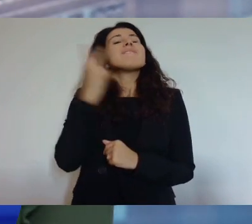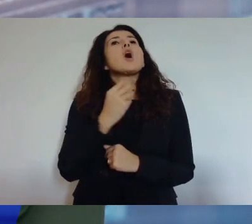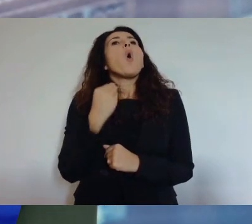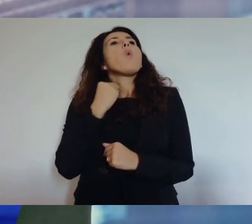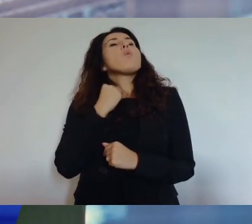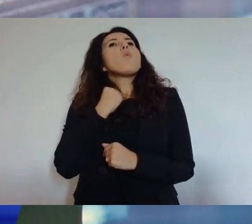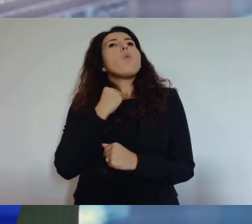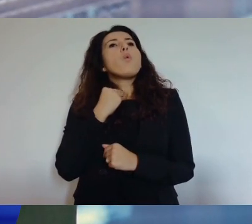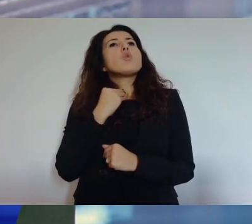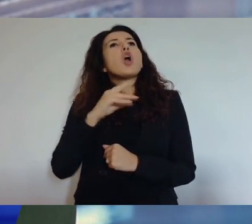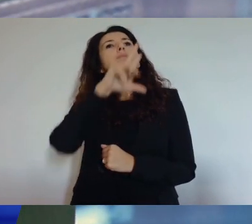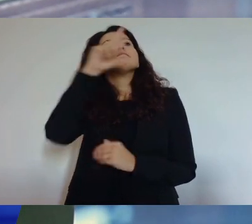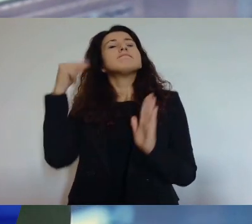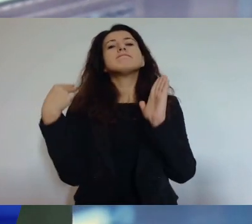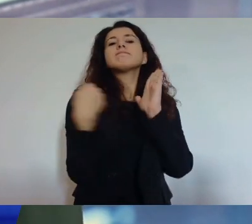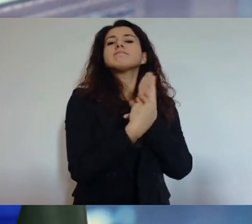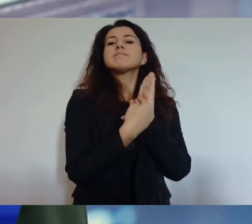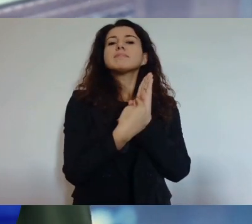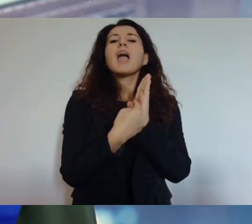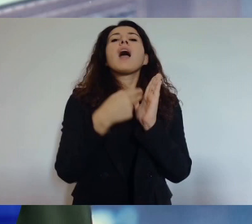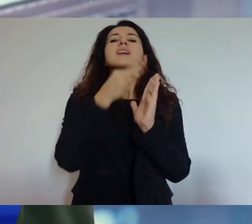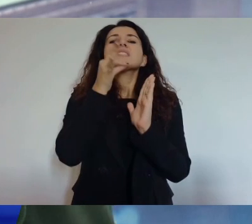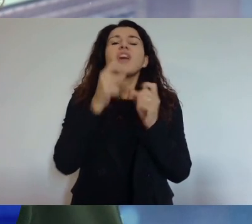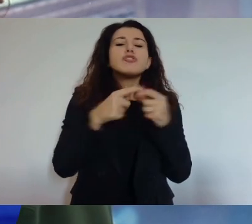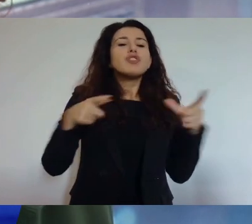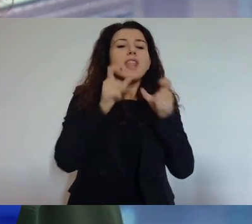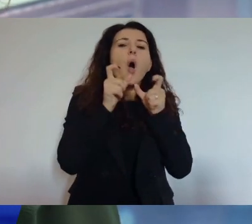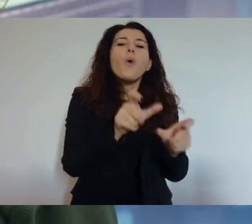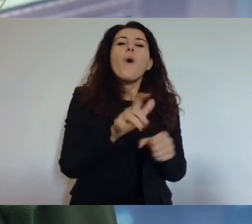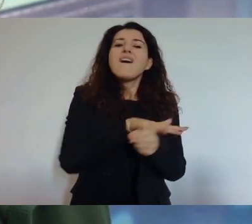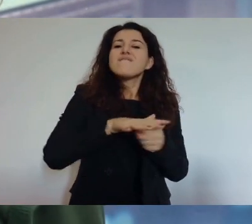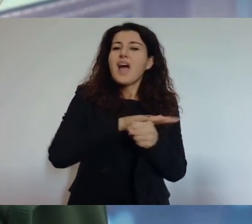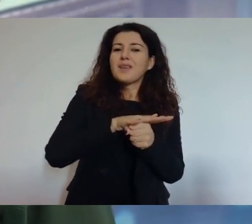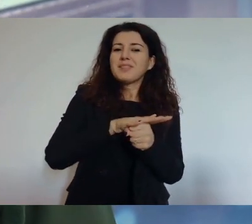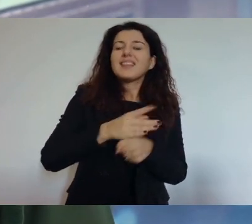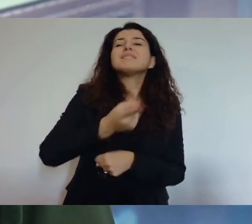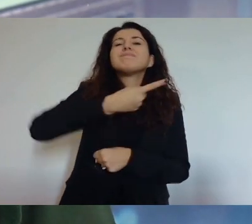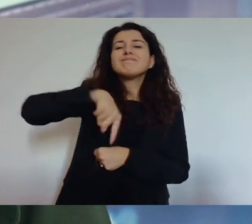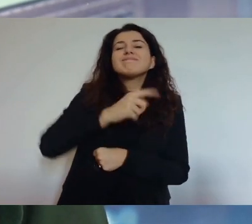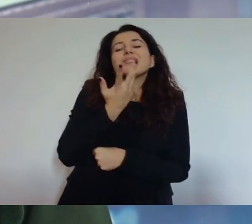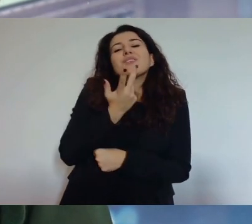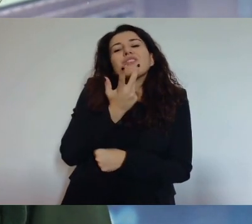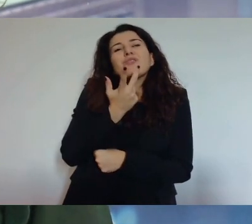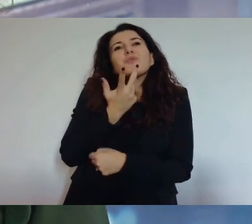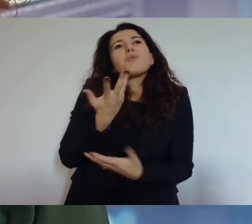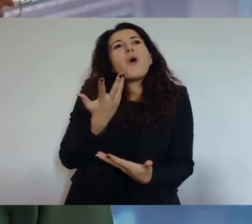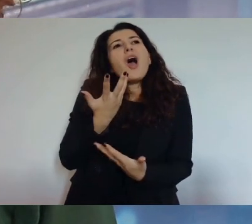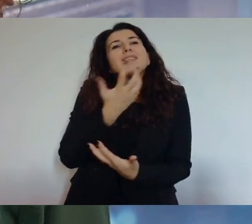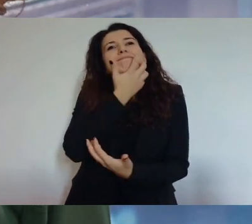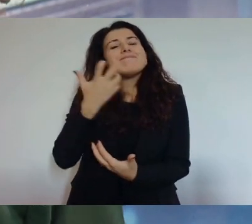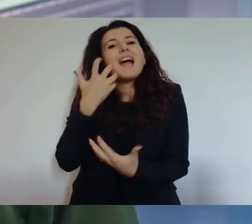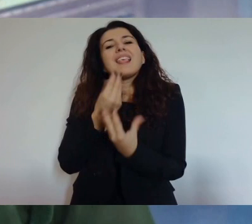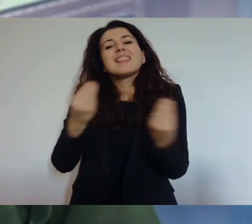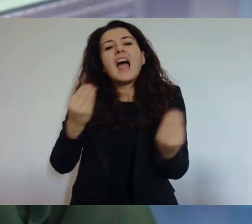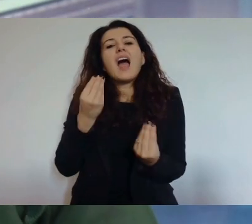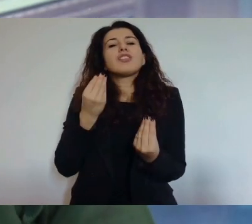riconosciuta come la città delle famiglie noi pensiamo di avere un occhio particolare per